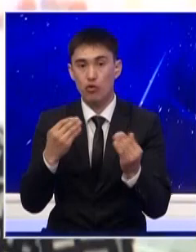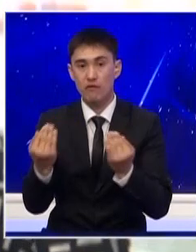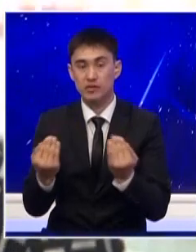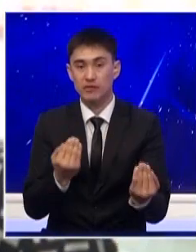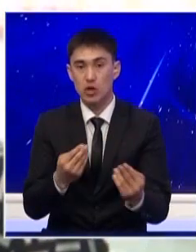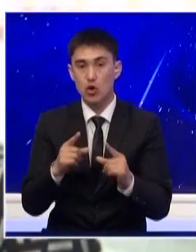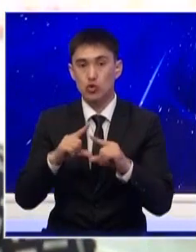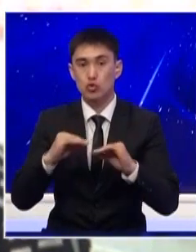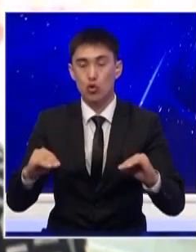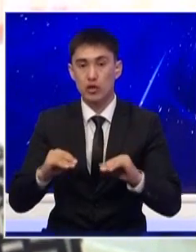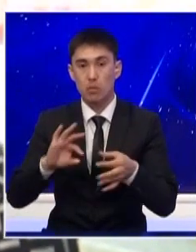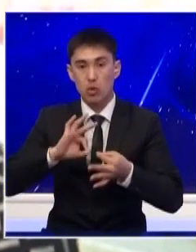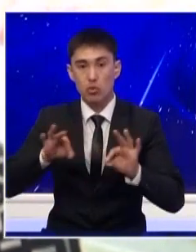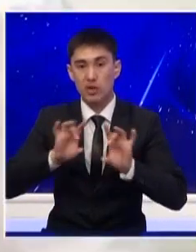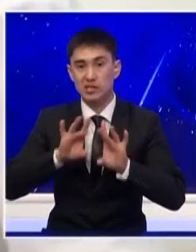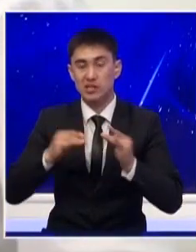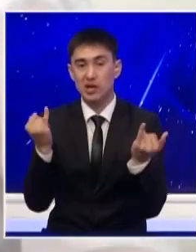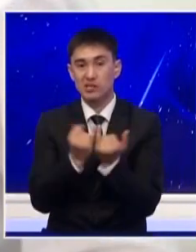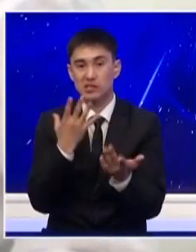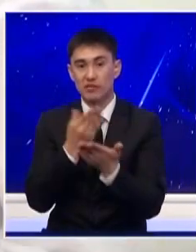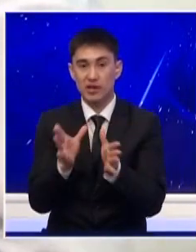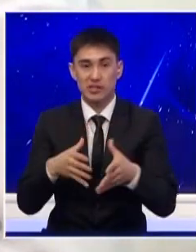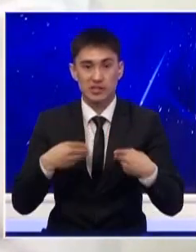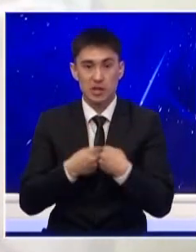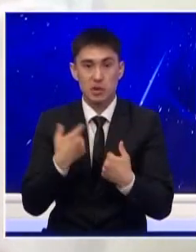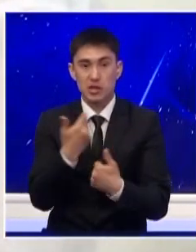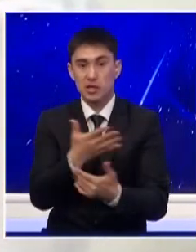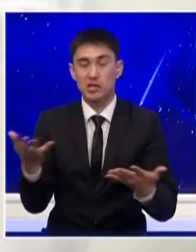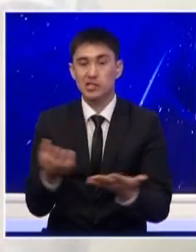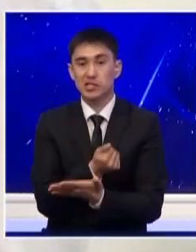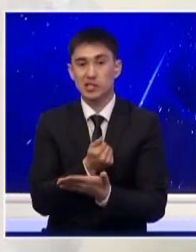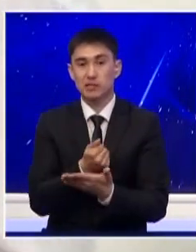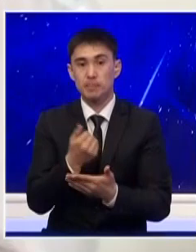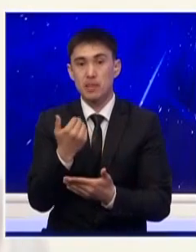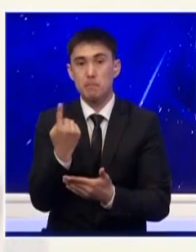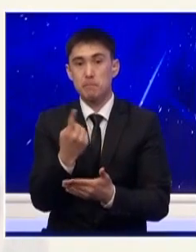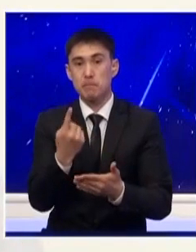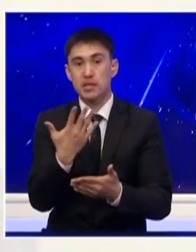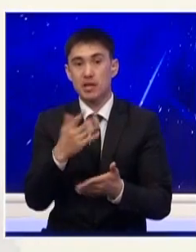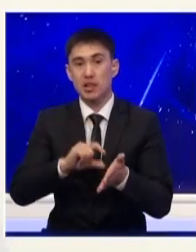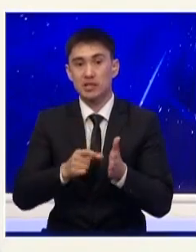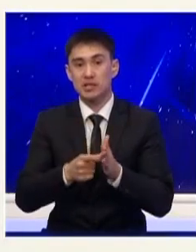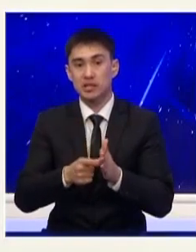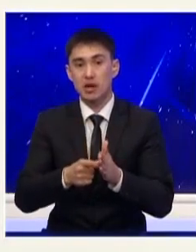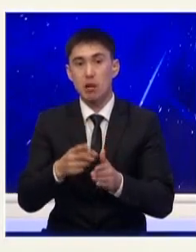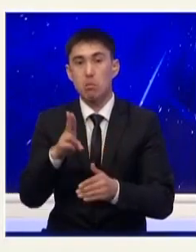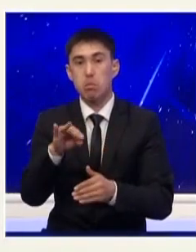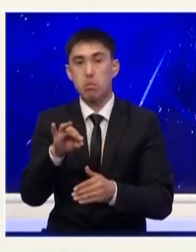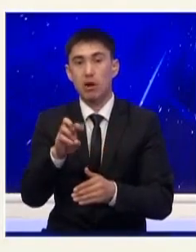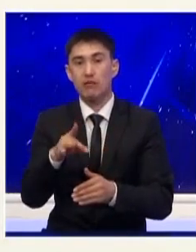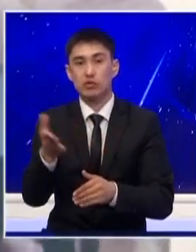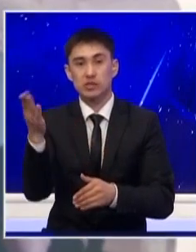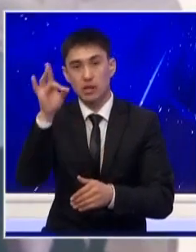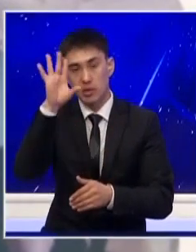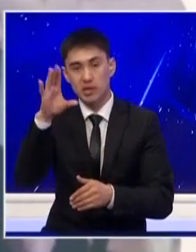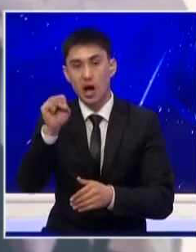фотовыставке. Школьники подробно рассказали гостям о своих семьях и их достижениях. Пятиклассник Ирзат Мухтаров, правнук знаменитого «Ангела в